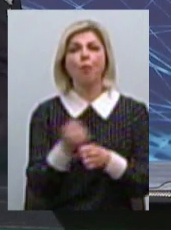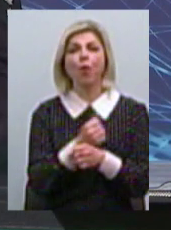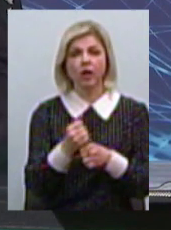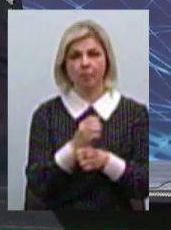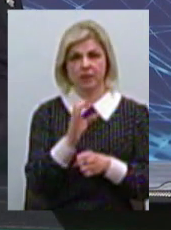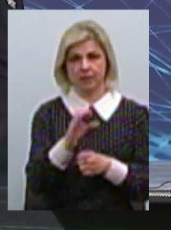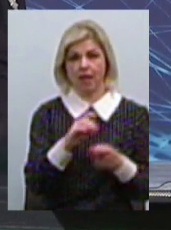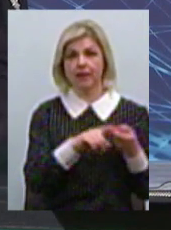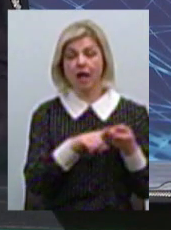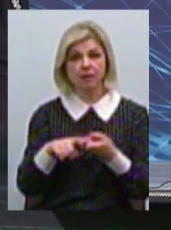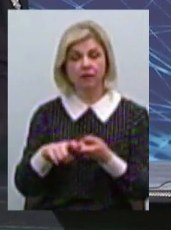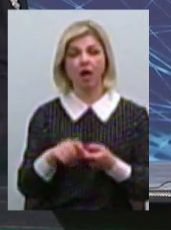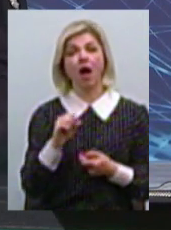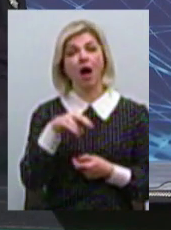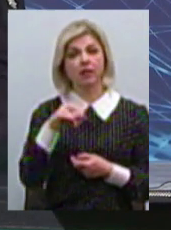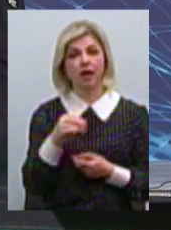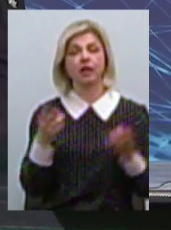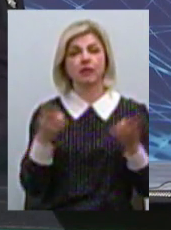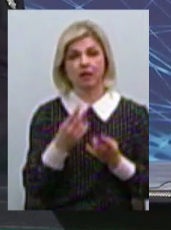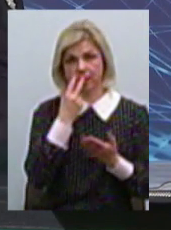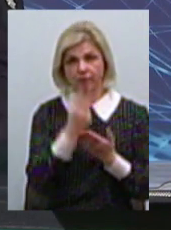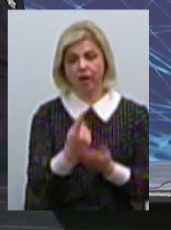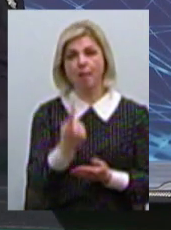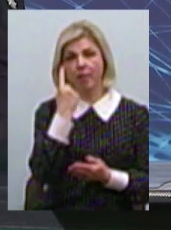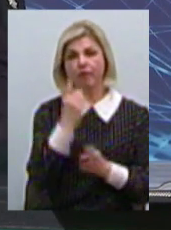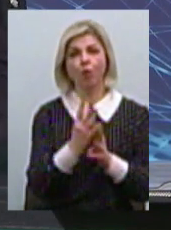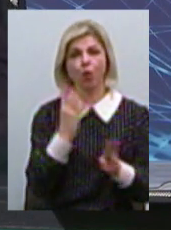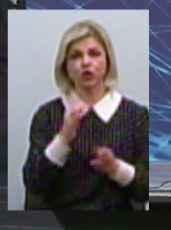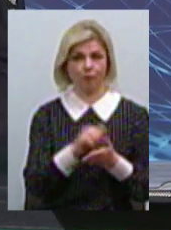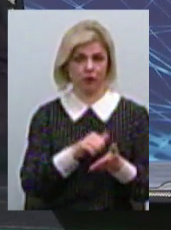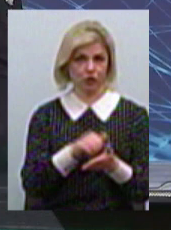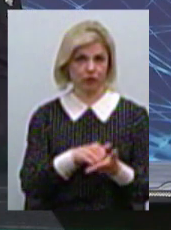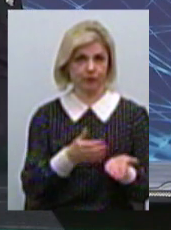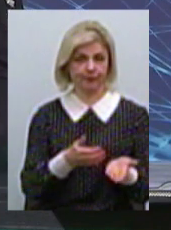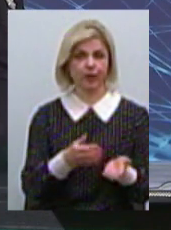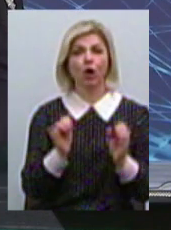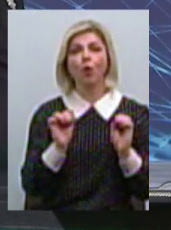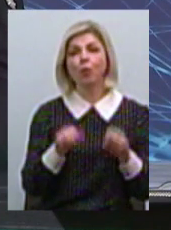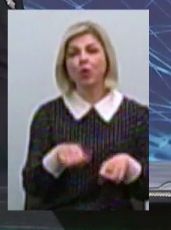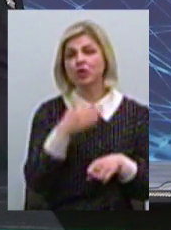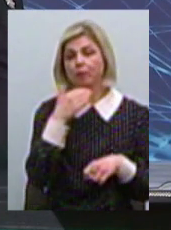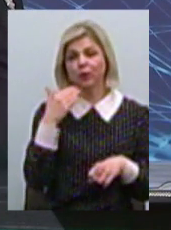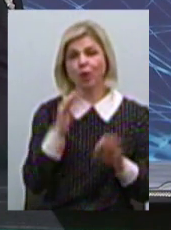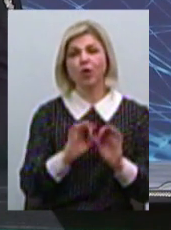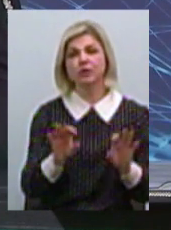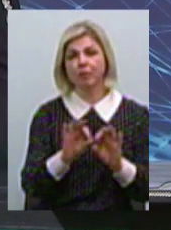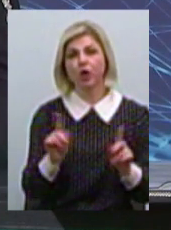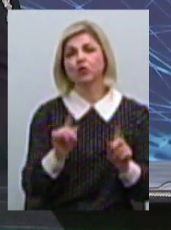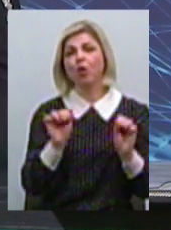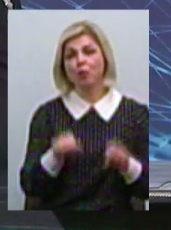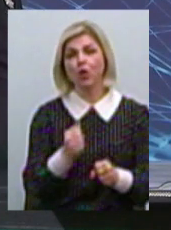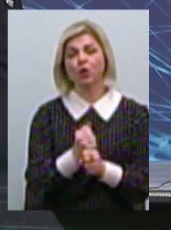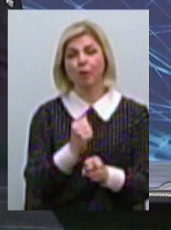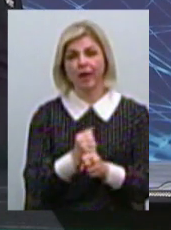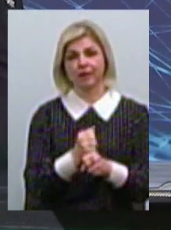наслідками. Але потрібно дивитися в першу чергову причину. Можна багато чого розповідати, що може зробити патрульна